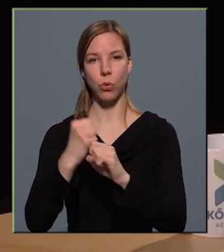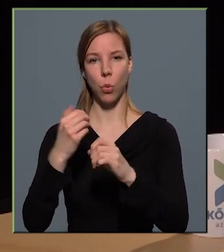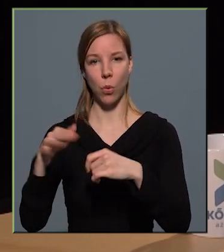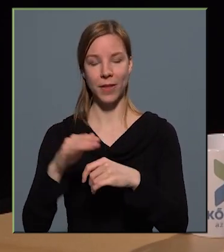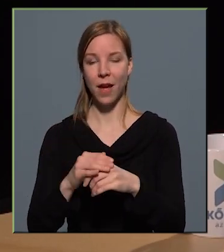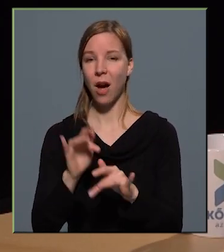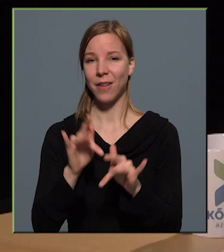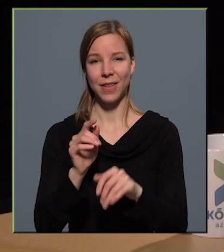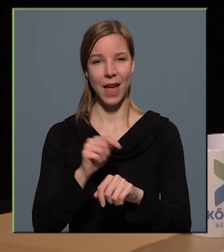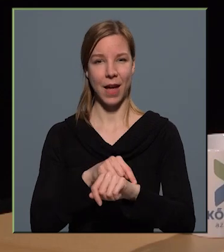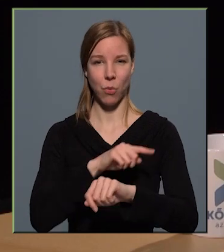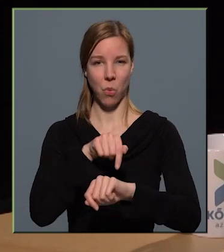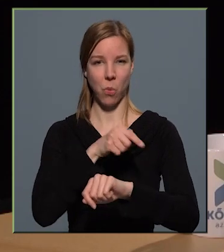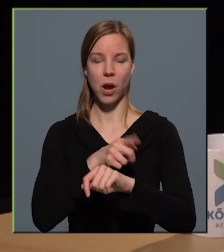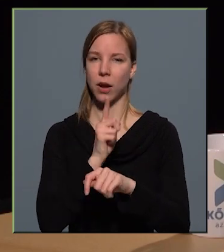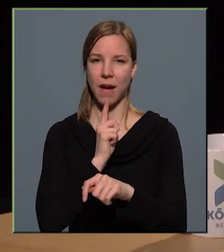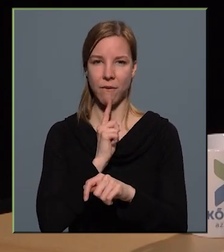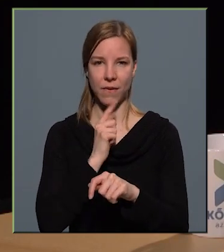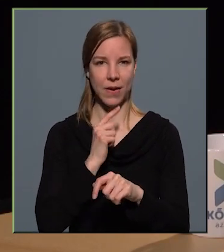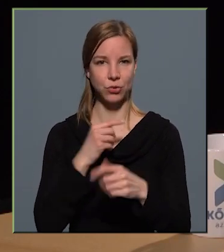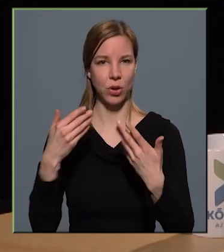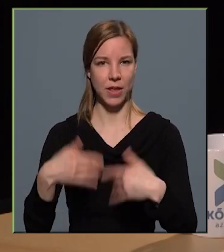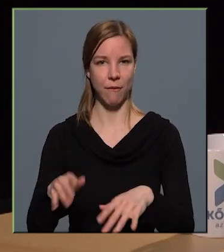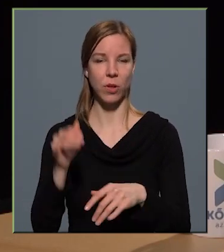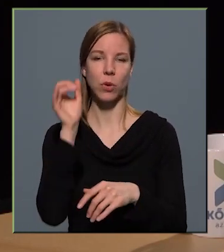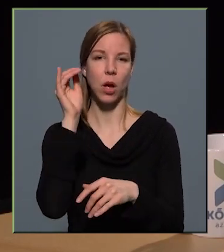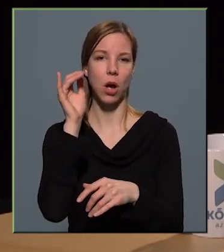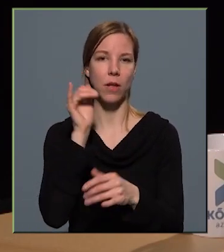hogy távozzon a szervezetből az alkohol, és az ugyanolyan negatív